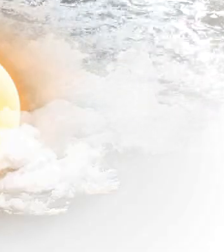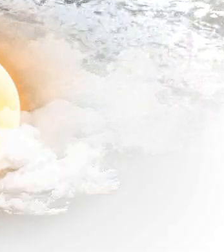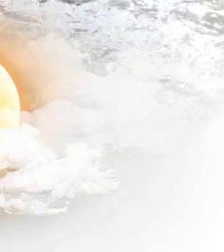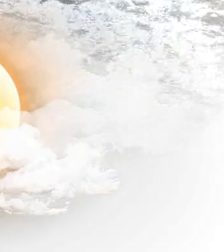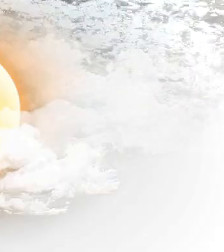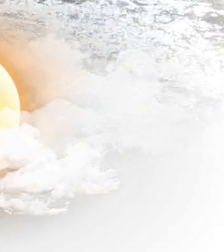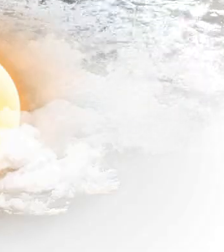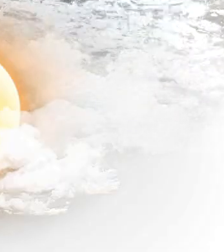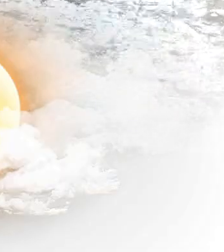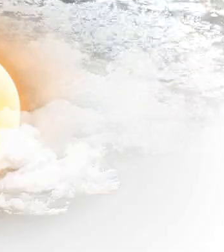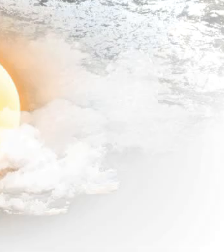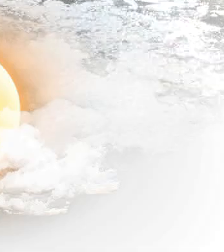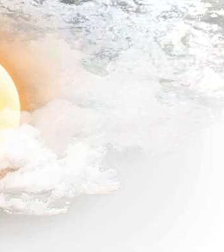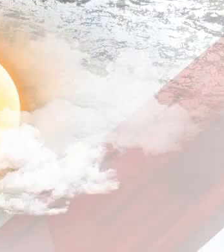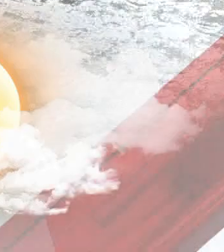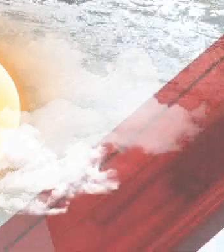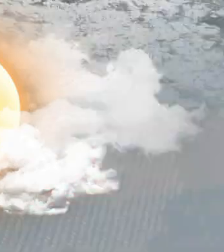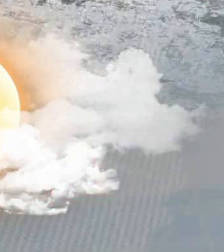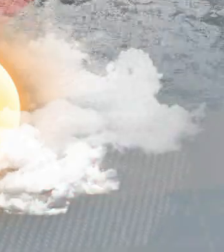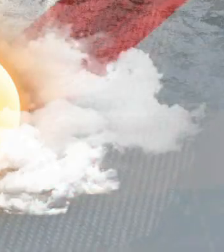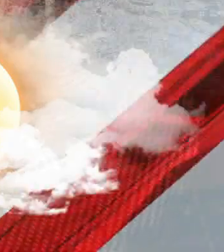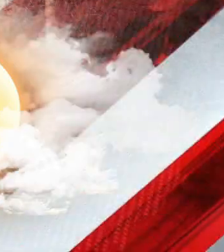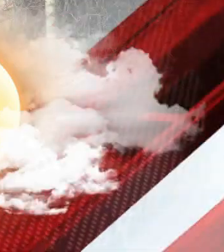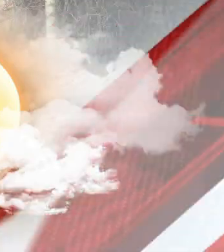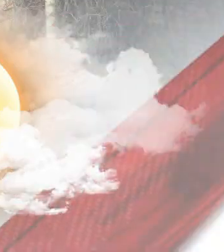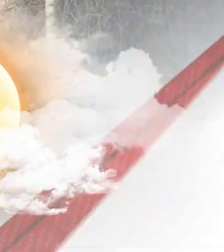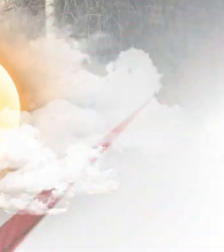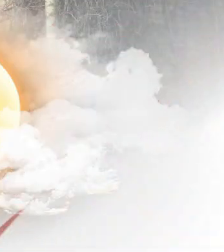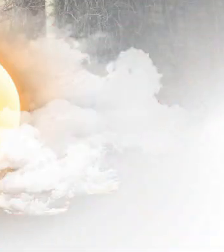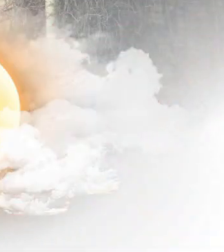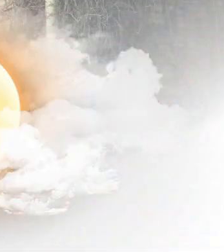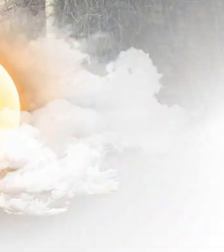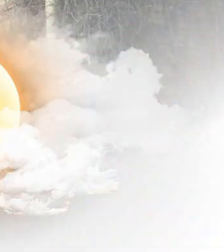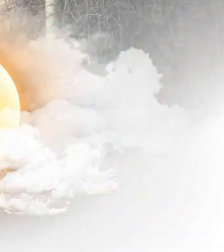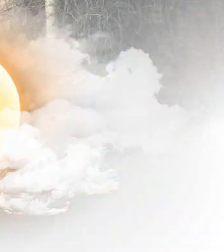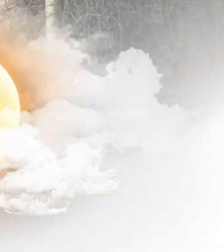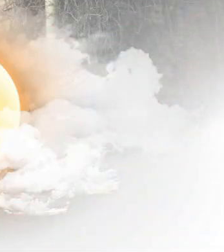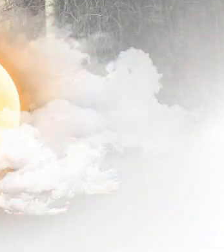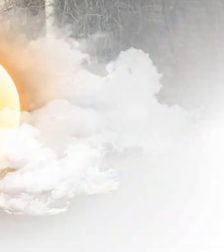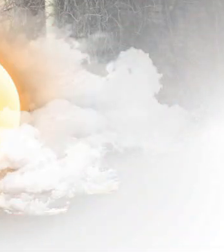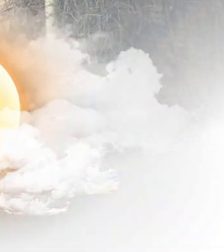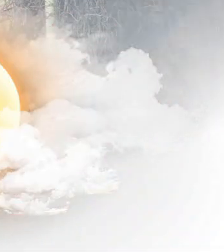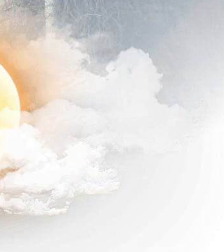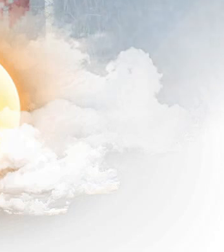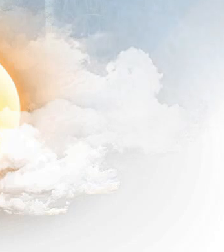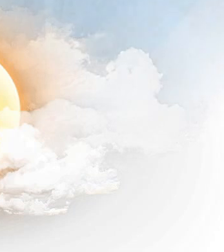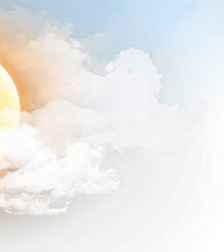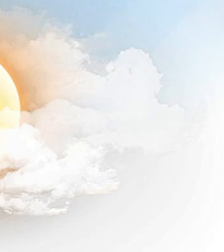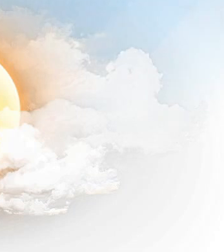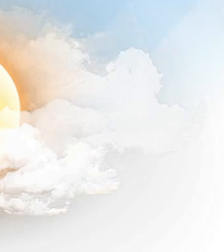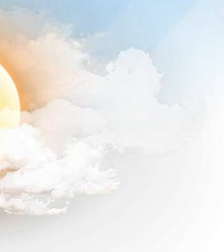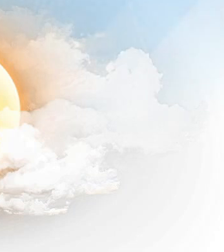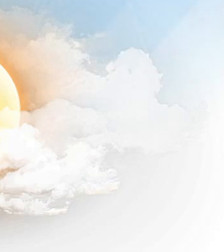плюс 17 градусов. Ветер паўночна-заходні 2-4 метры за секунду. Атмасферны